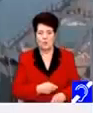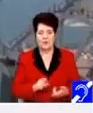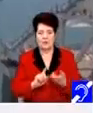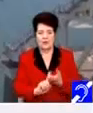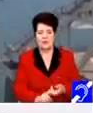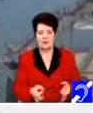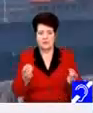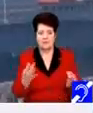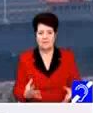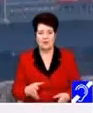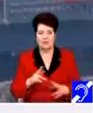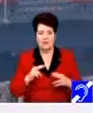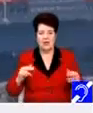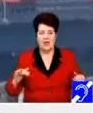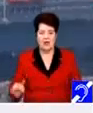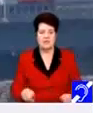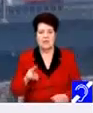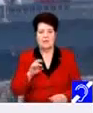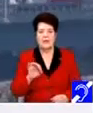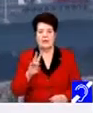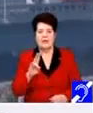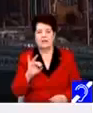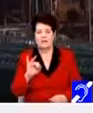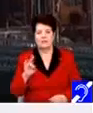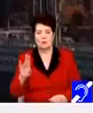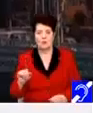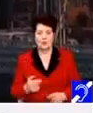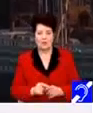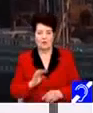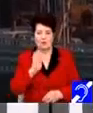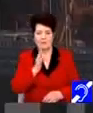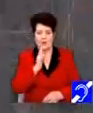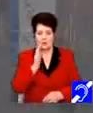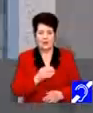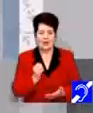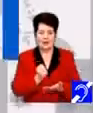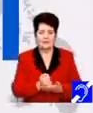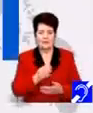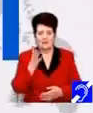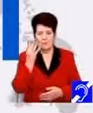legătura simbolică dintre Federație și peninsula anexată de Moscova acum 4 ani.